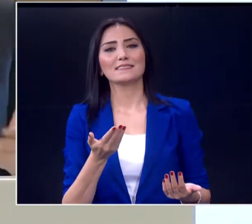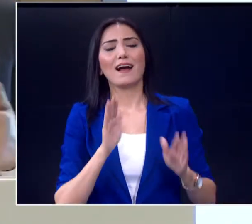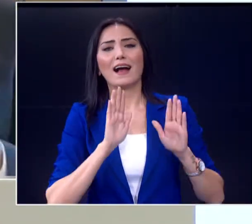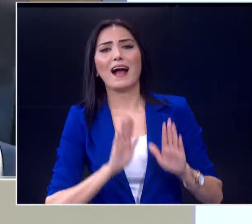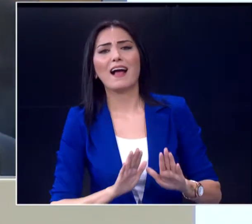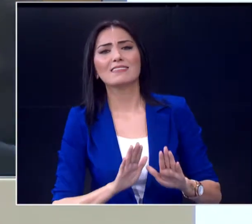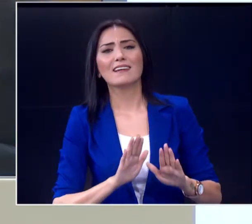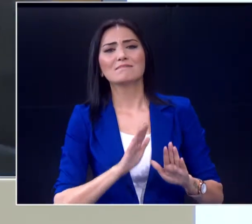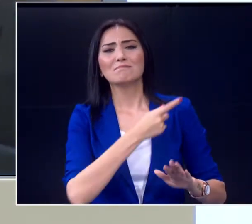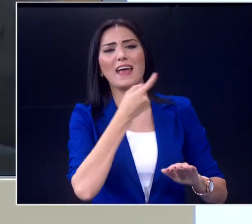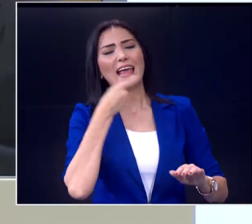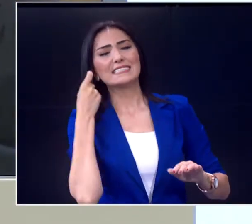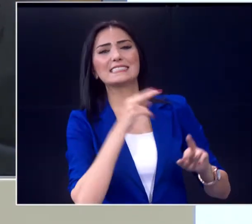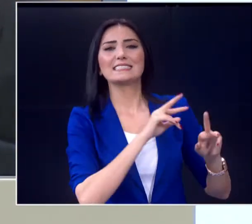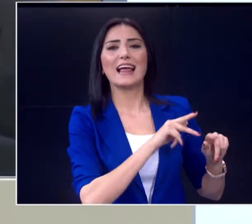kalan usullerle